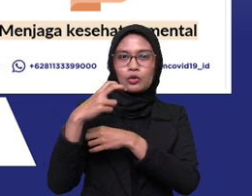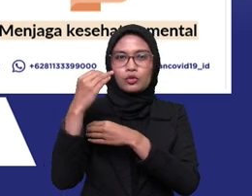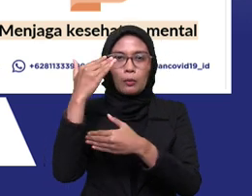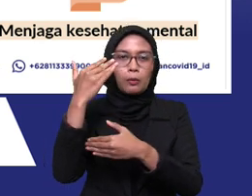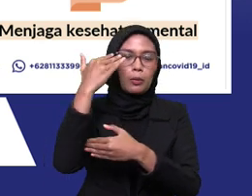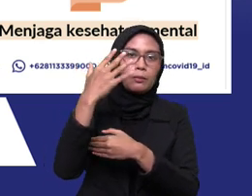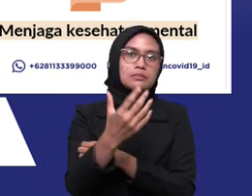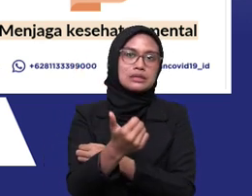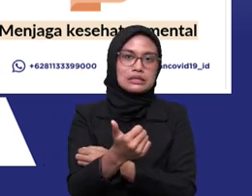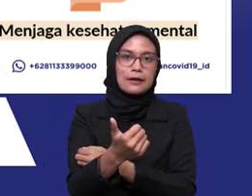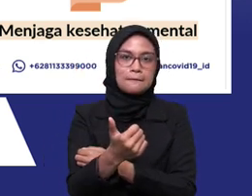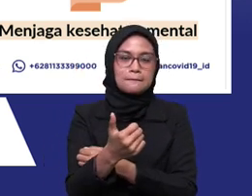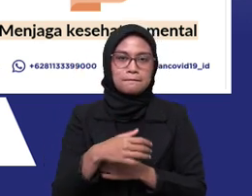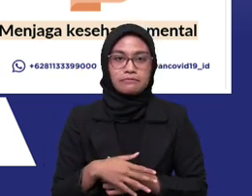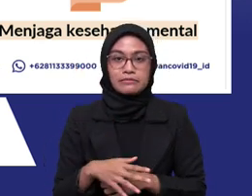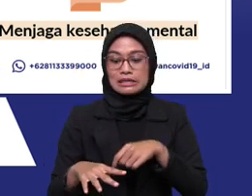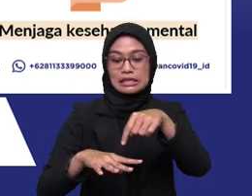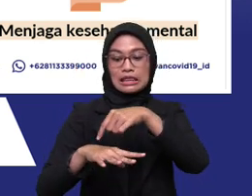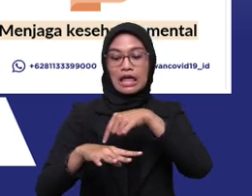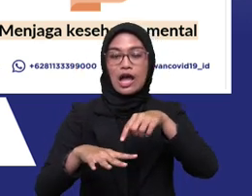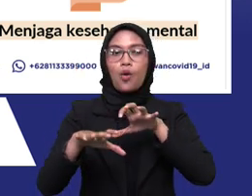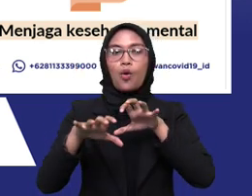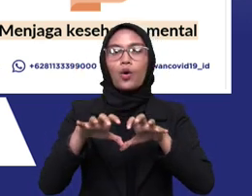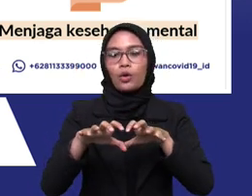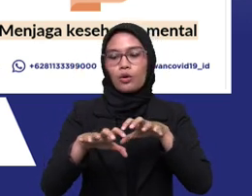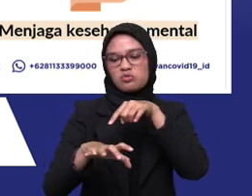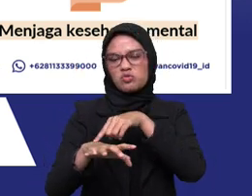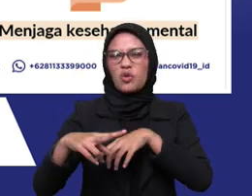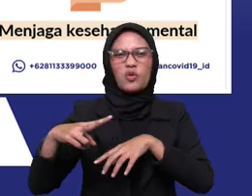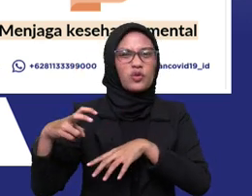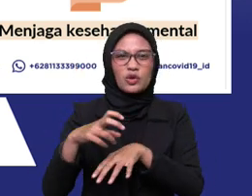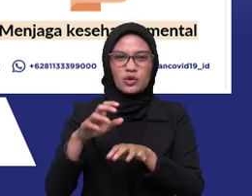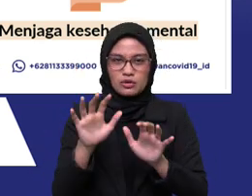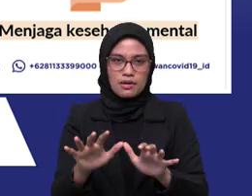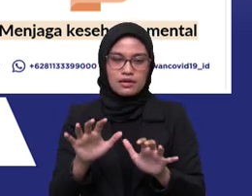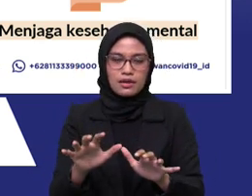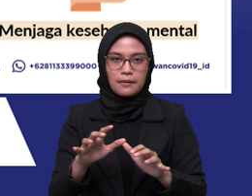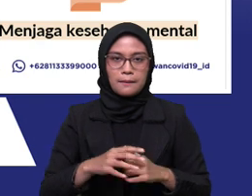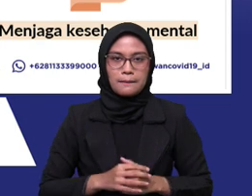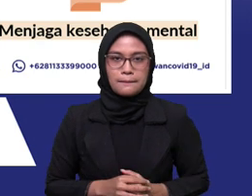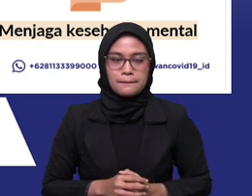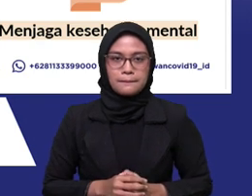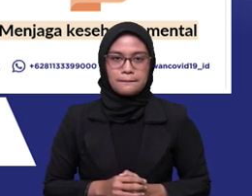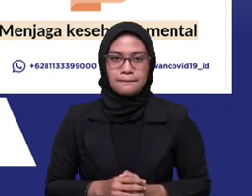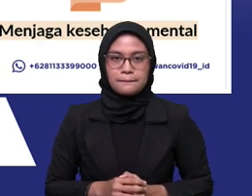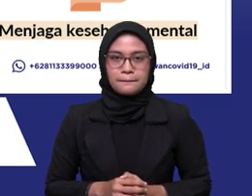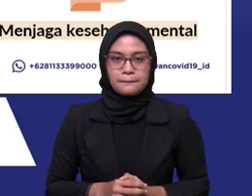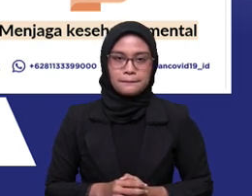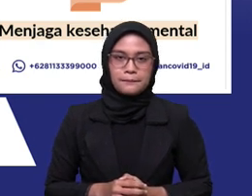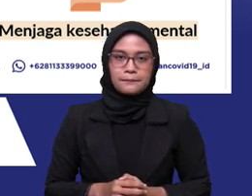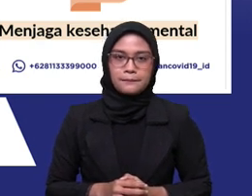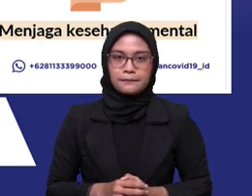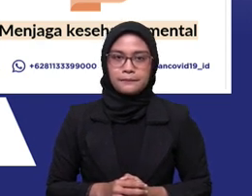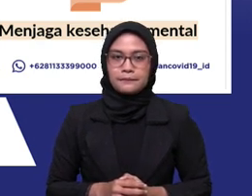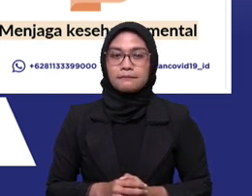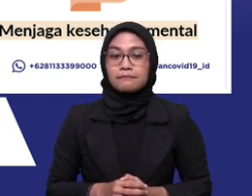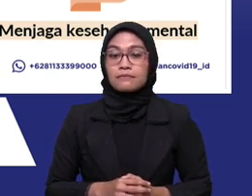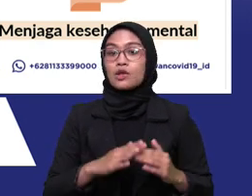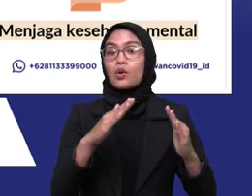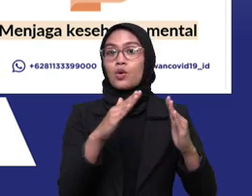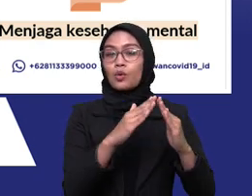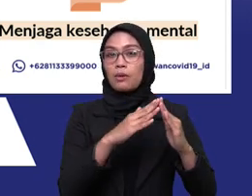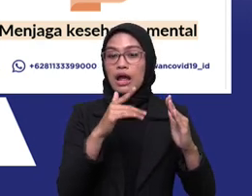yang ada di tangan dapat dengan mudah masuk melalui saluran terbuka yang keempat tidak keluar rumah